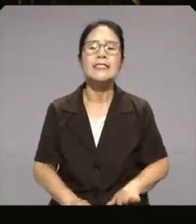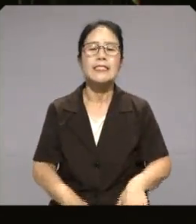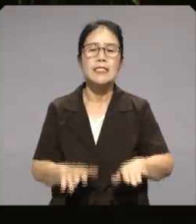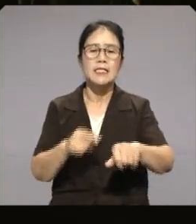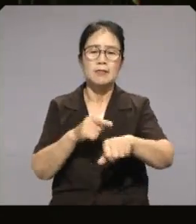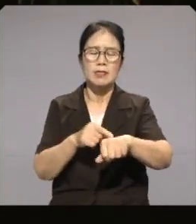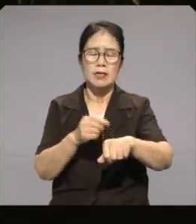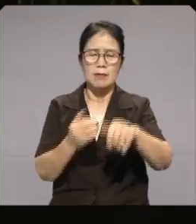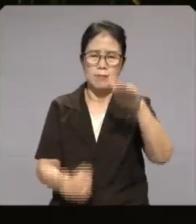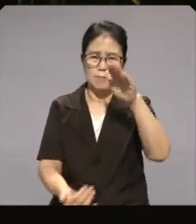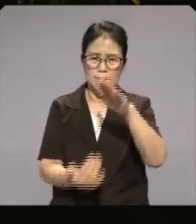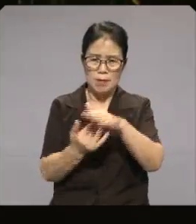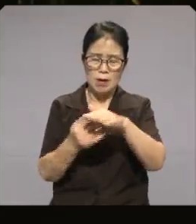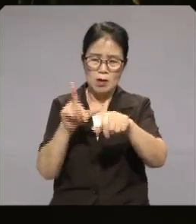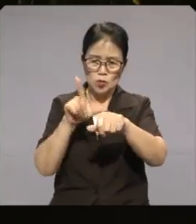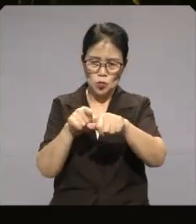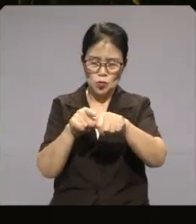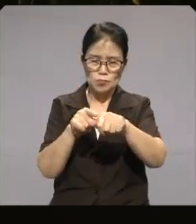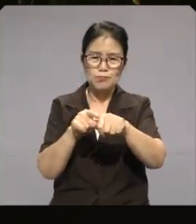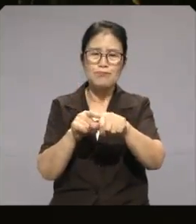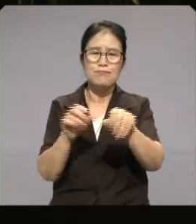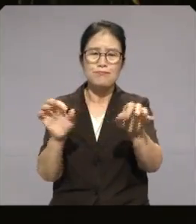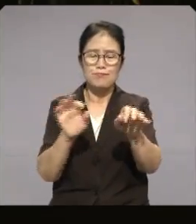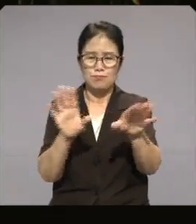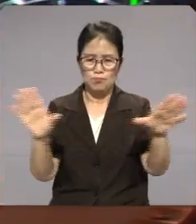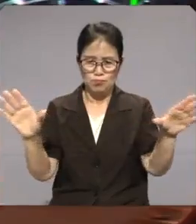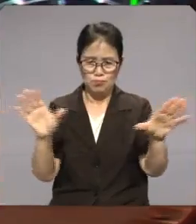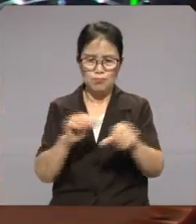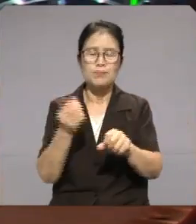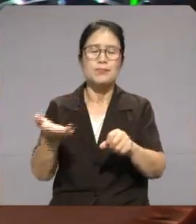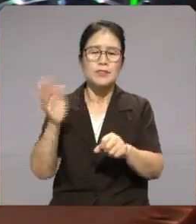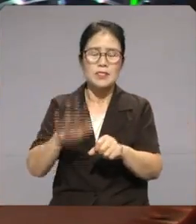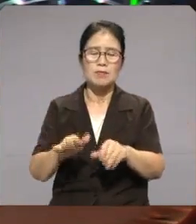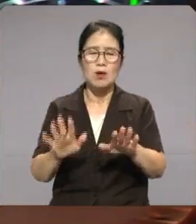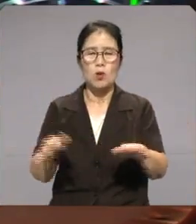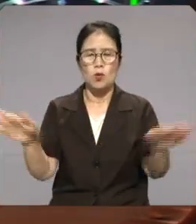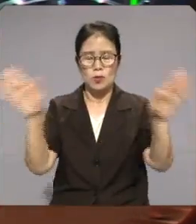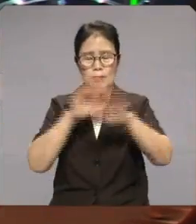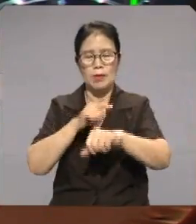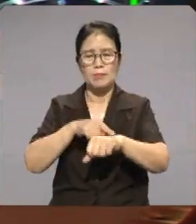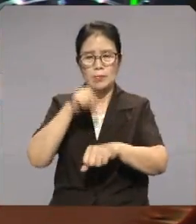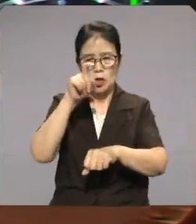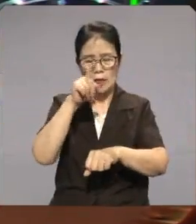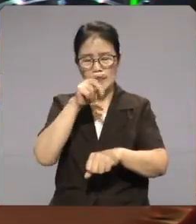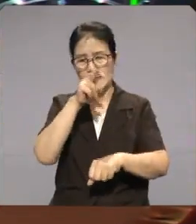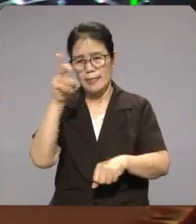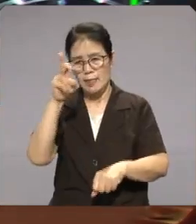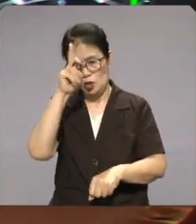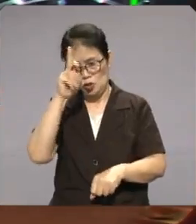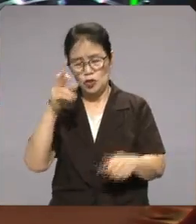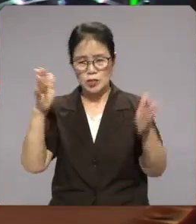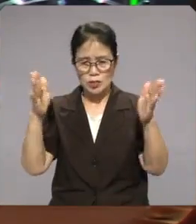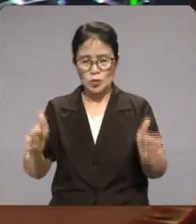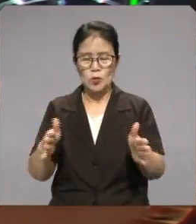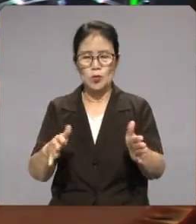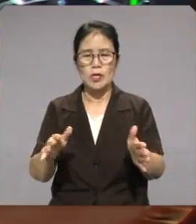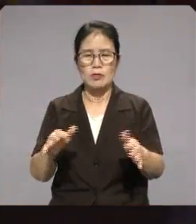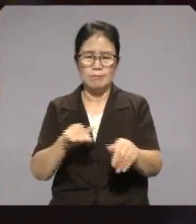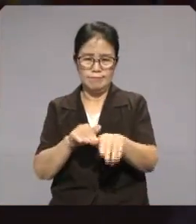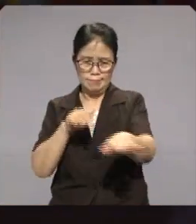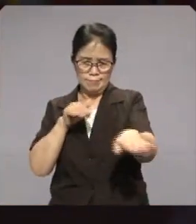그 극심한 정체 시간대가 조금은 지나긴 했지만 그래도 오늘 오후 11시에서 12시쯤이 되어야 이 정체는 해소될